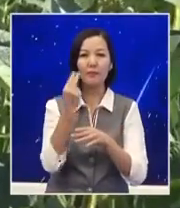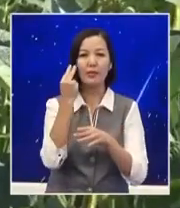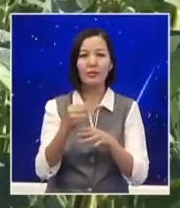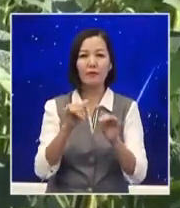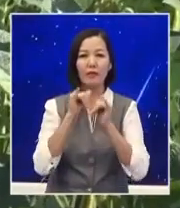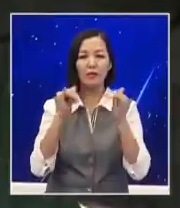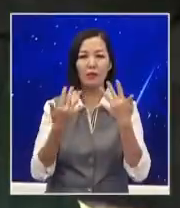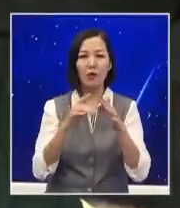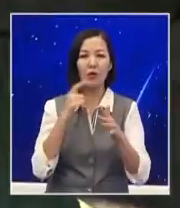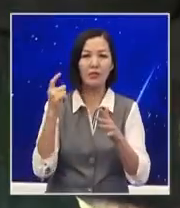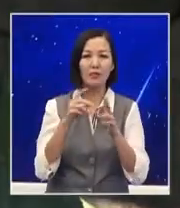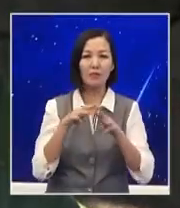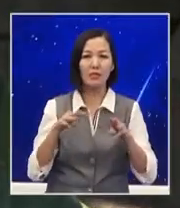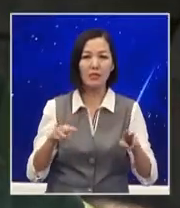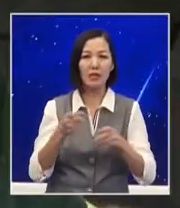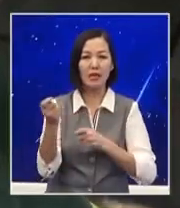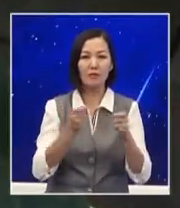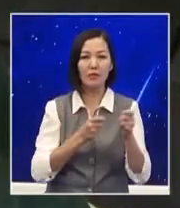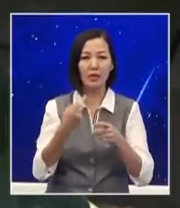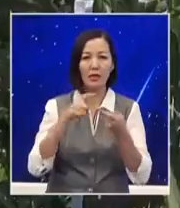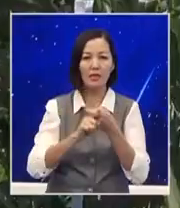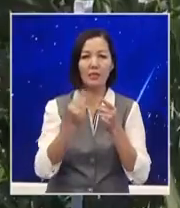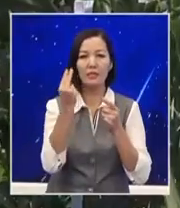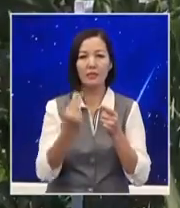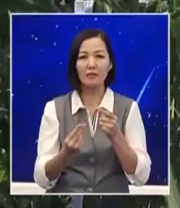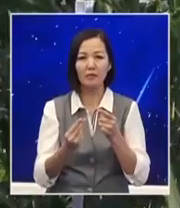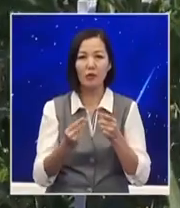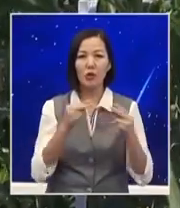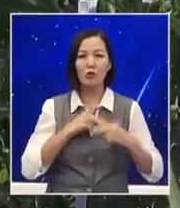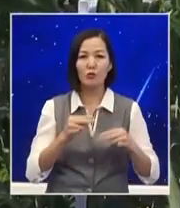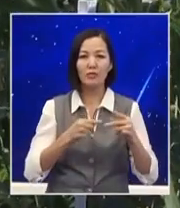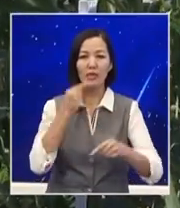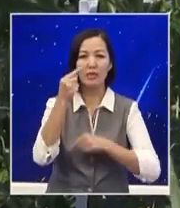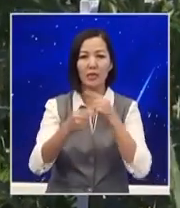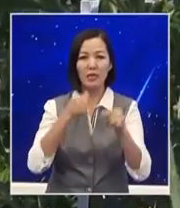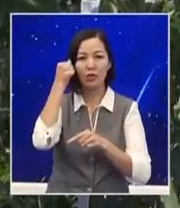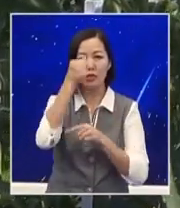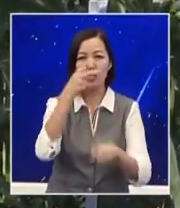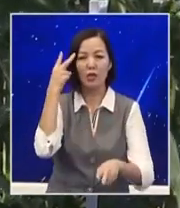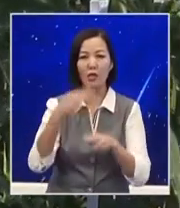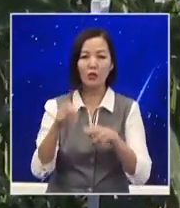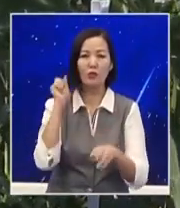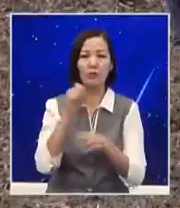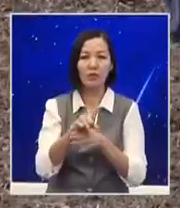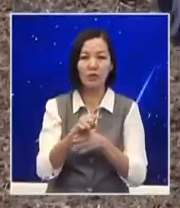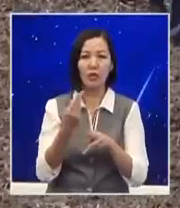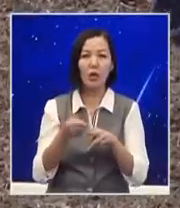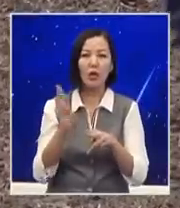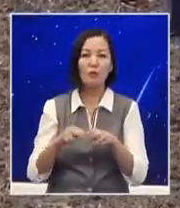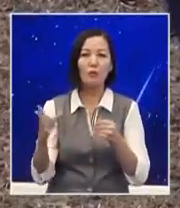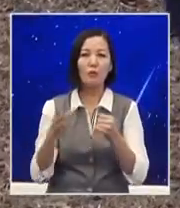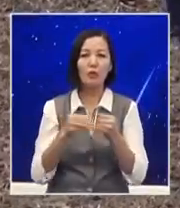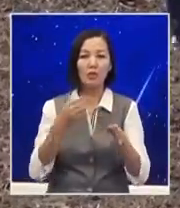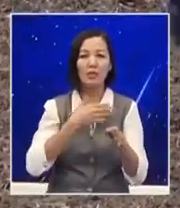даму мен ауыл шаруашылығы министрлігі және әкімдіктерге жер қатынастарын цифрландыру жұмыстарының келесі жылы аяқтауды